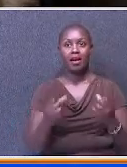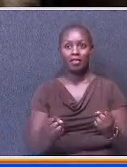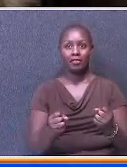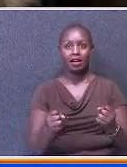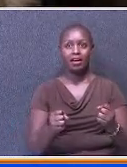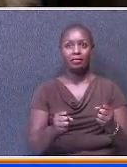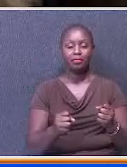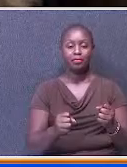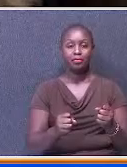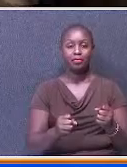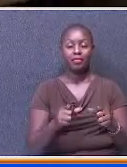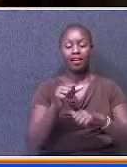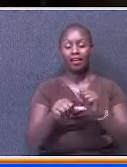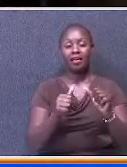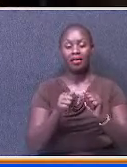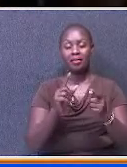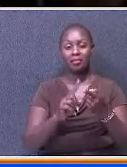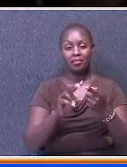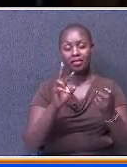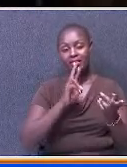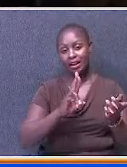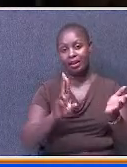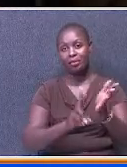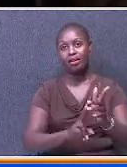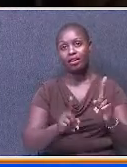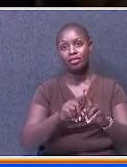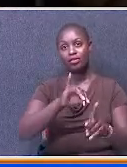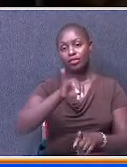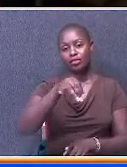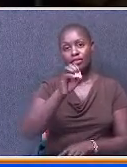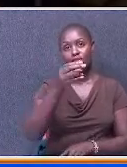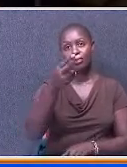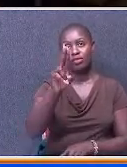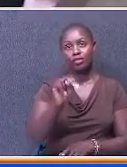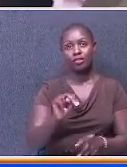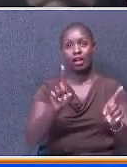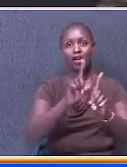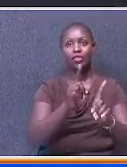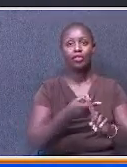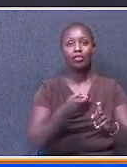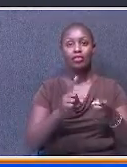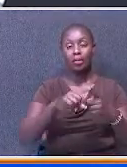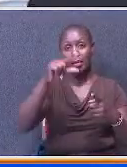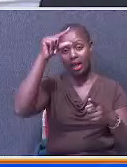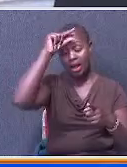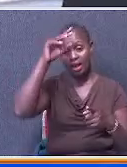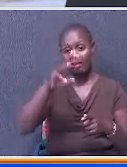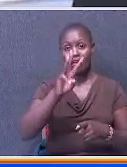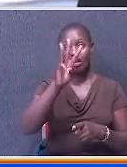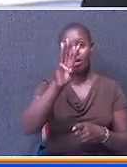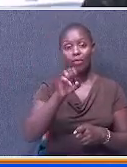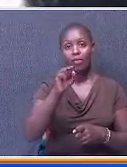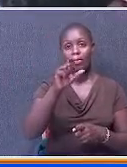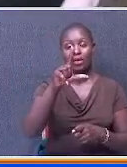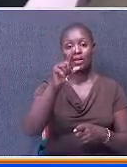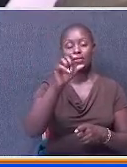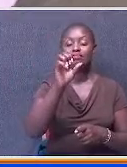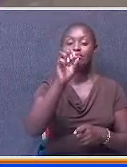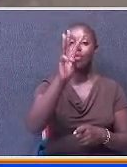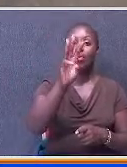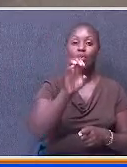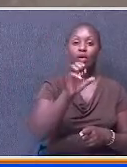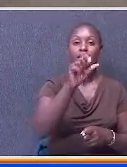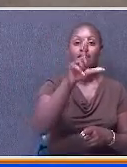Mwenyekiti wa kamati ya bunge kuhusu habari, mawasiliano na teknolojia John Kiarie na mwenzake katika baraza la magavana Wesley Rotich wameapa kutengeneza